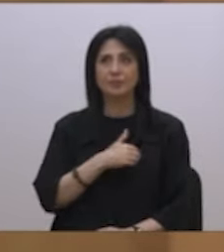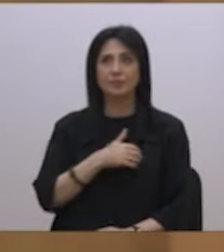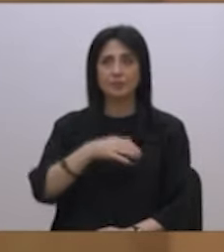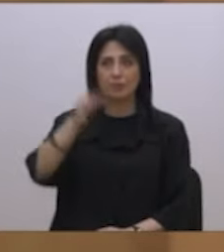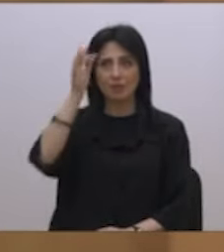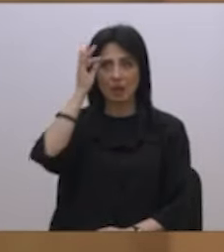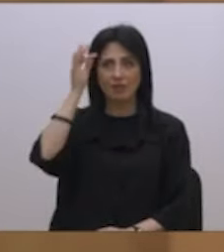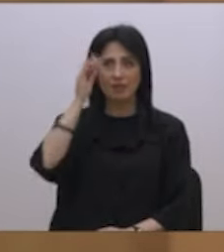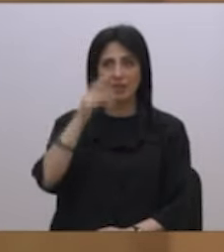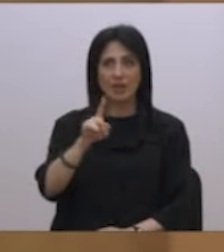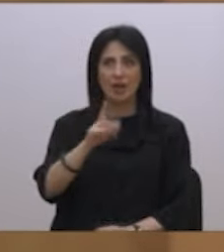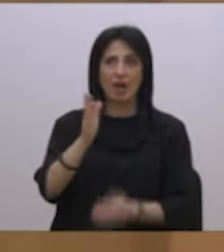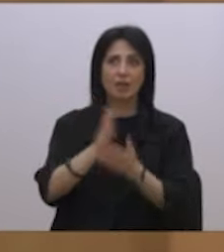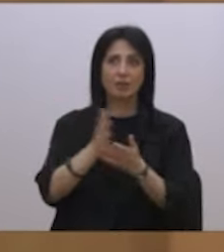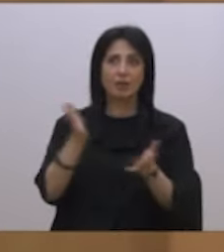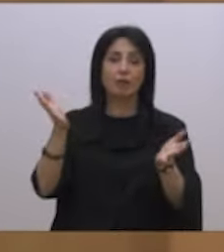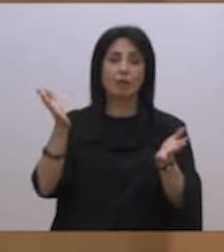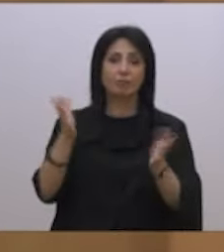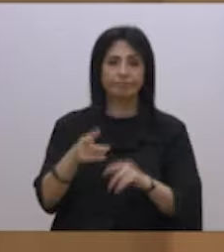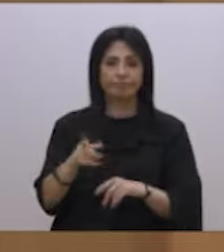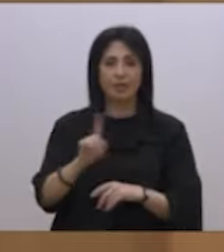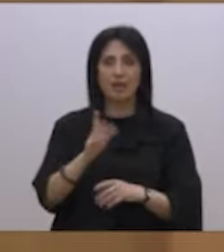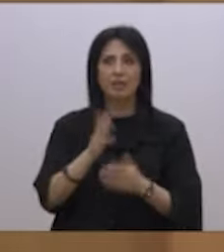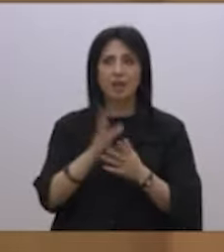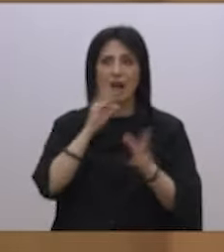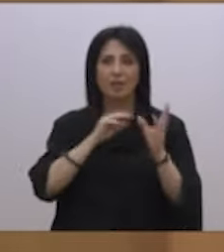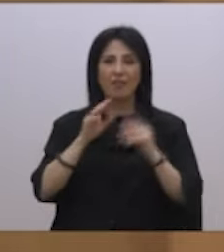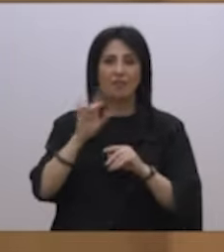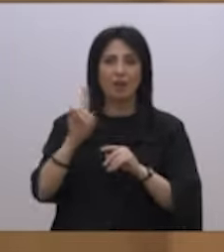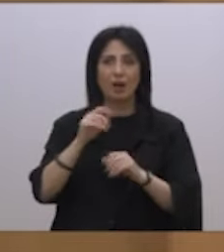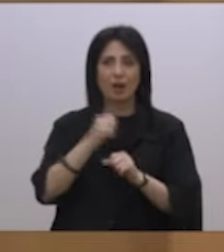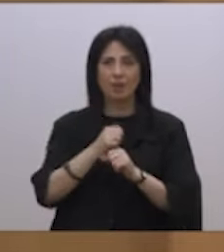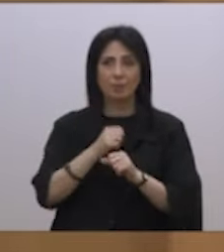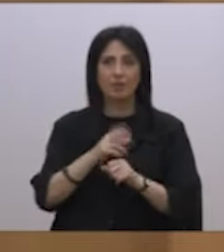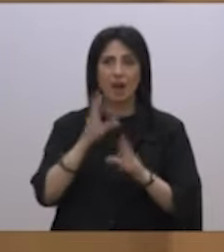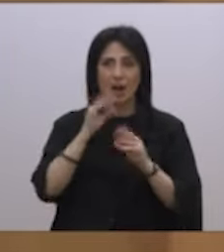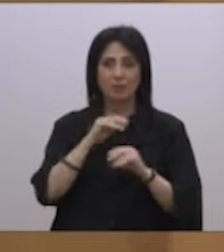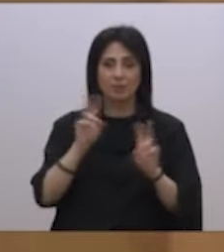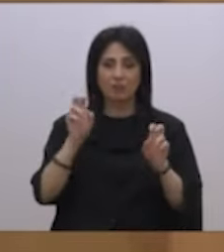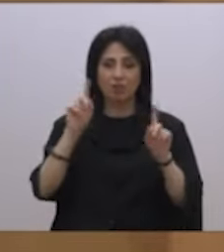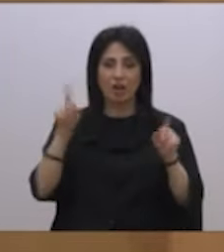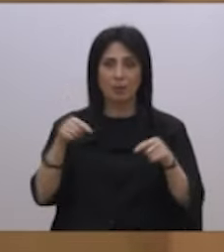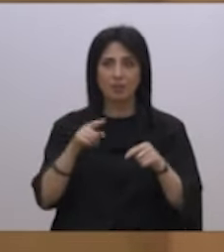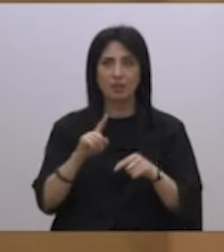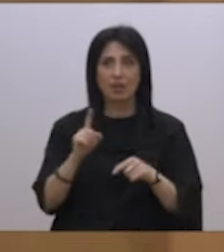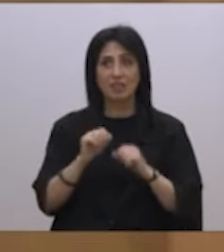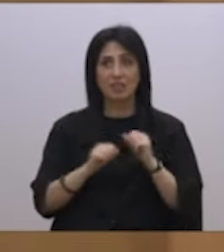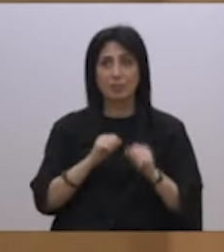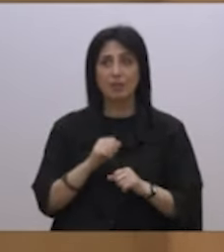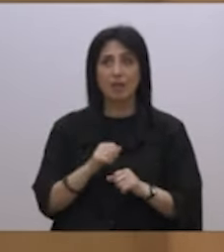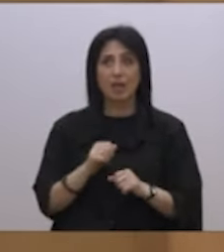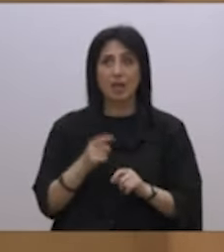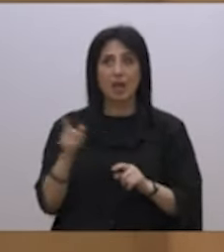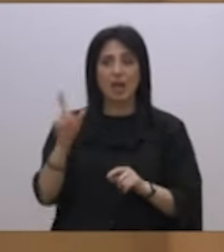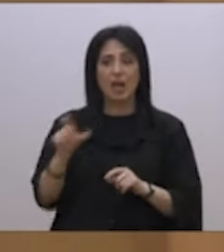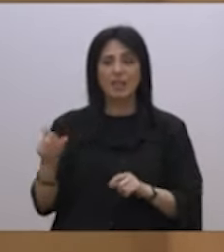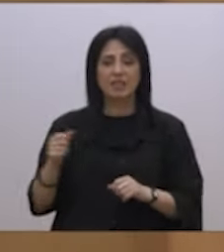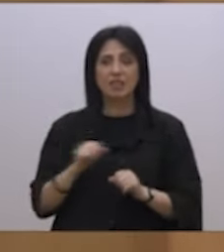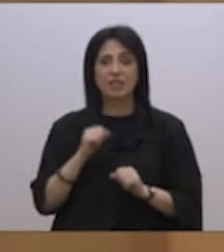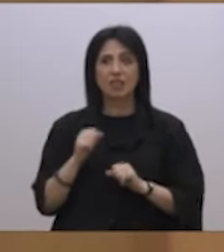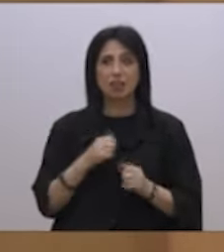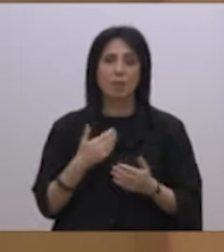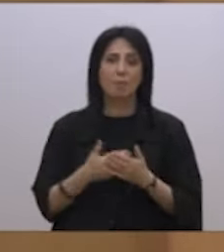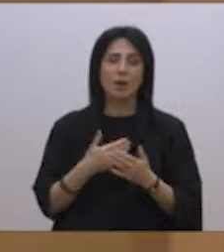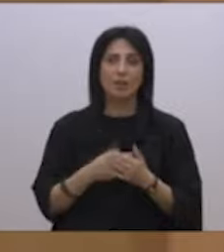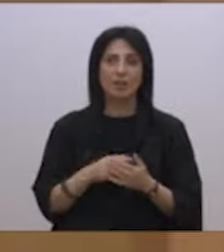გავიხსენო, ეხლა რა დღეში არიან, ნუ ესენი რასაც ახერხებენ, ეს ალკე საოცრებაა, ახერხებენ ბჭყალებს, რა თქმა უნდა, რასაც ცდილობენ. ანუ ესენი ცდილობენ თქვან